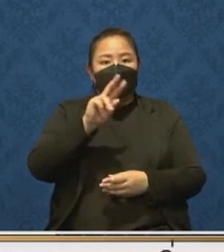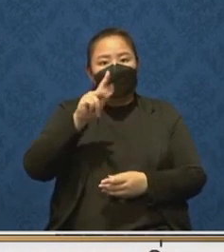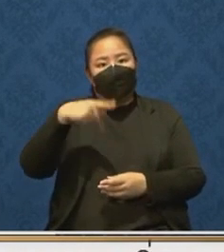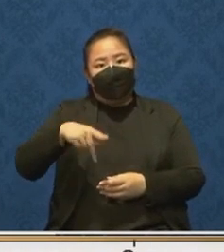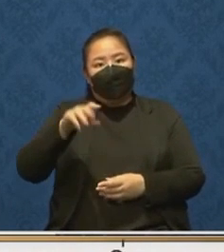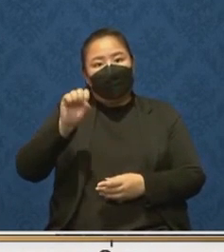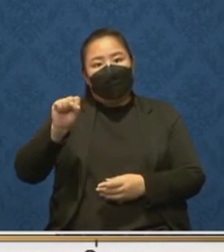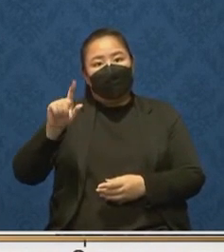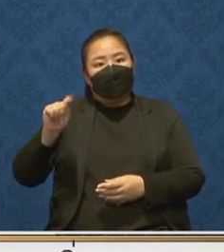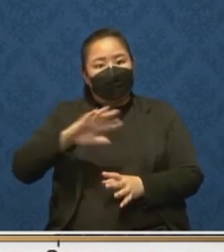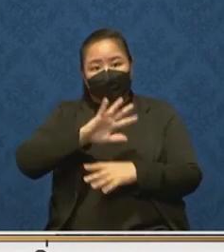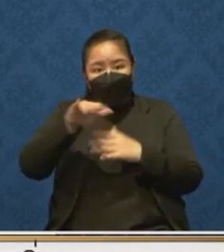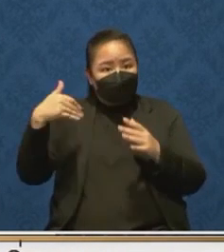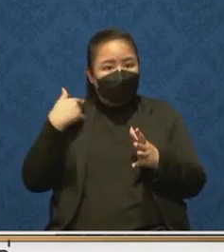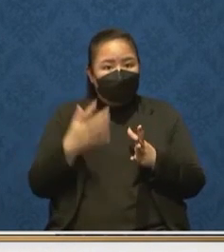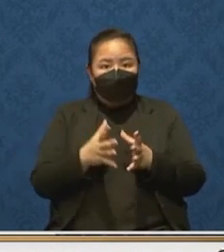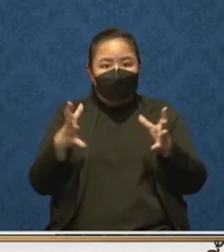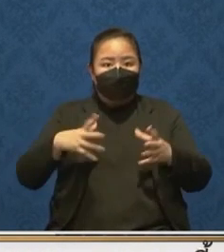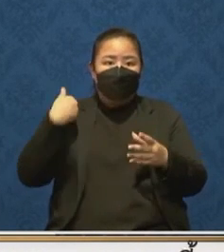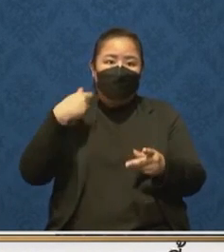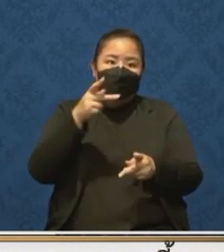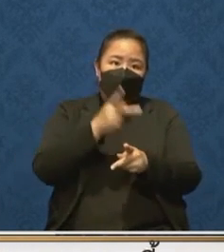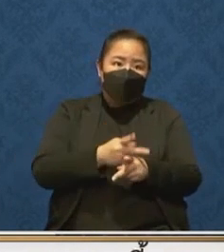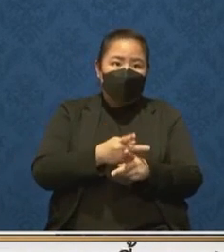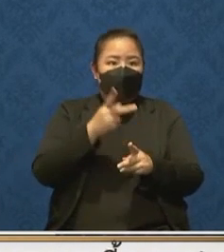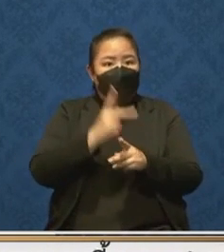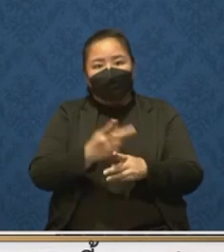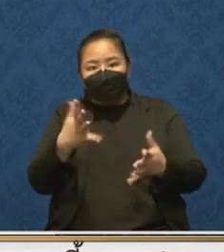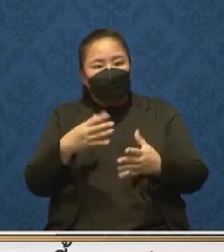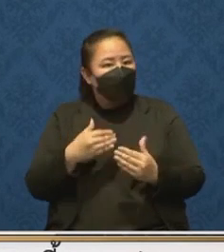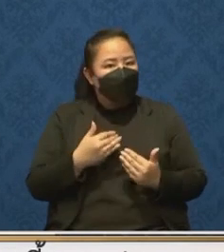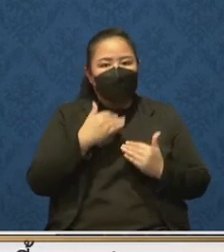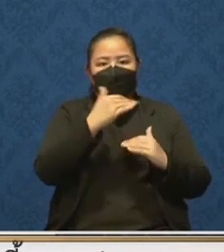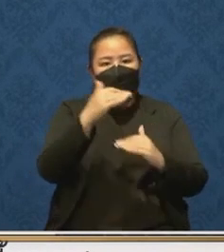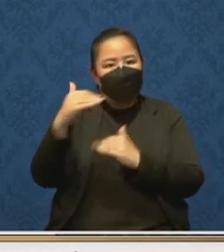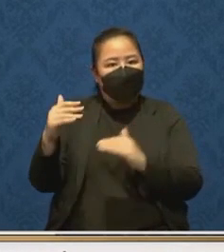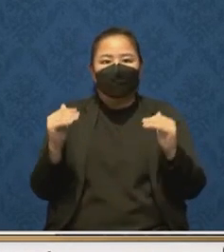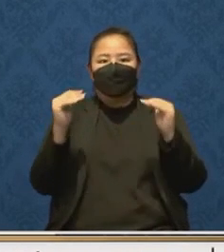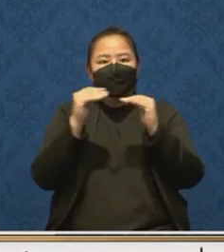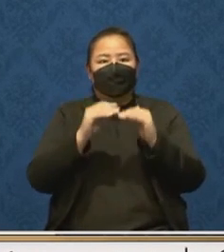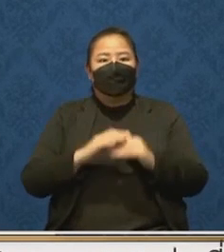เล็ขนาดให่มเพื่อนที่เก็บวัคซีน หอให้ส่งไปใหเท่ากันหมด